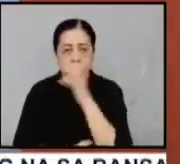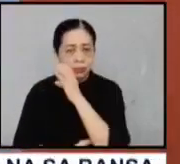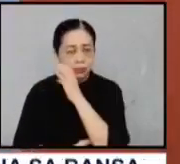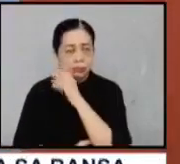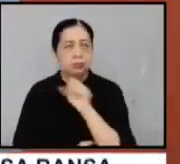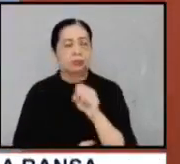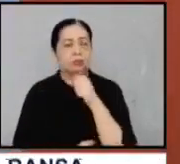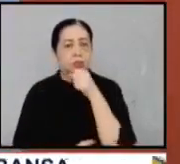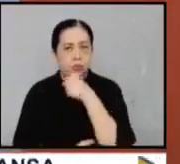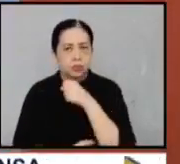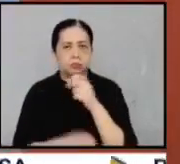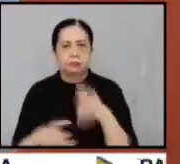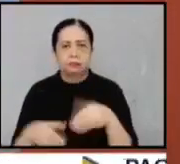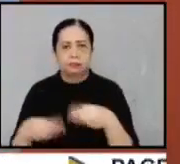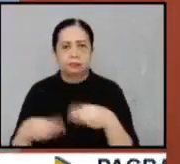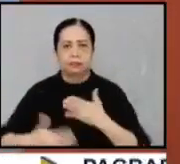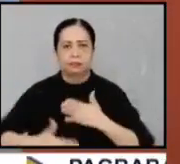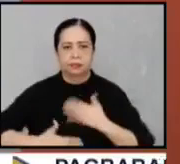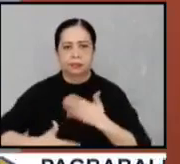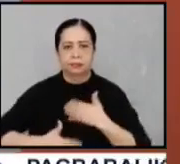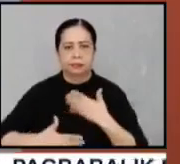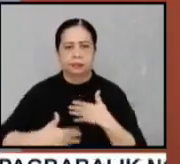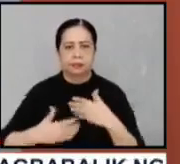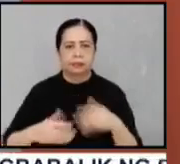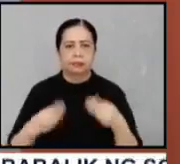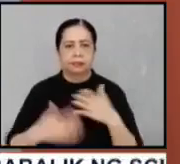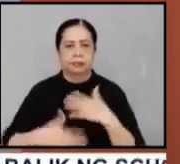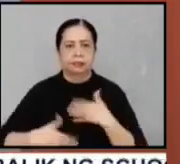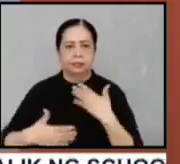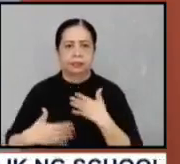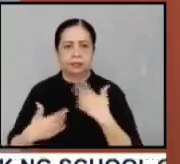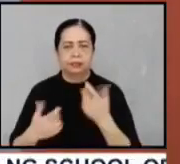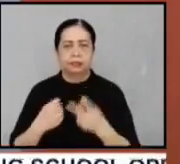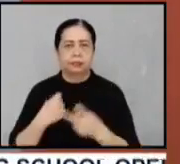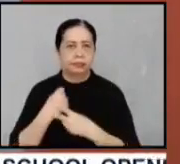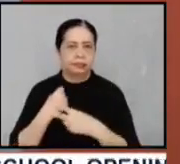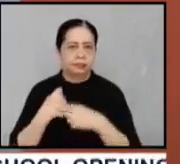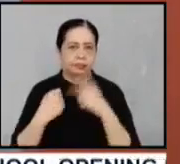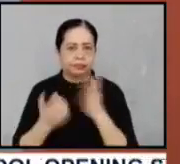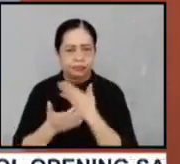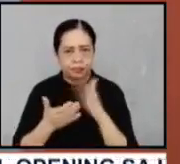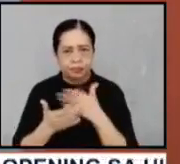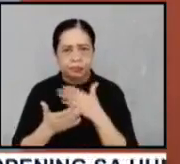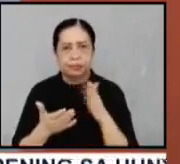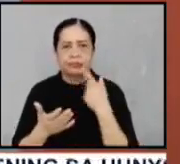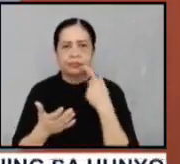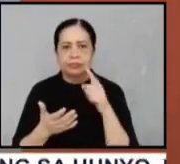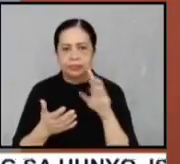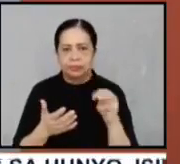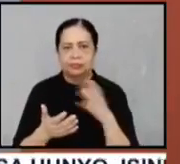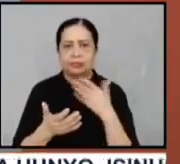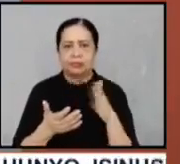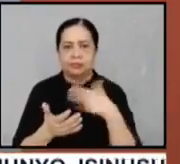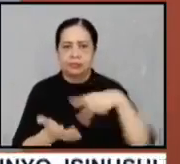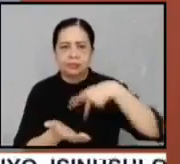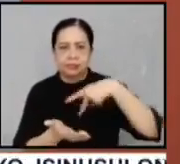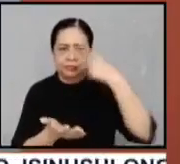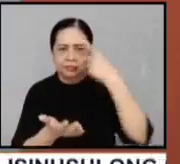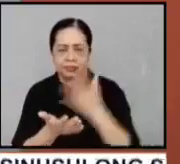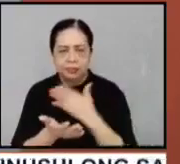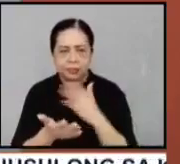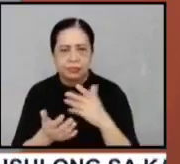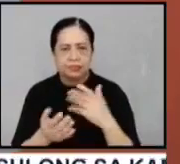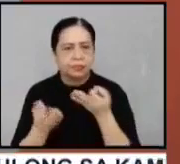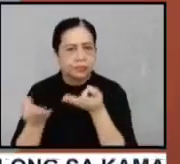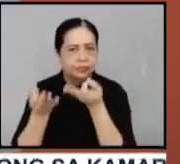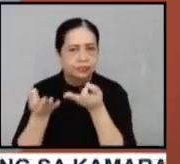them happy. Ayun. Pasayahin namin sila. We sing for them. We dance with them. And we feed, we give